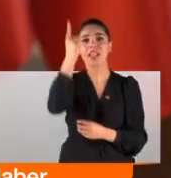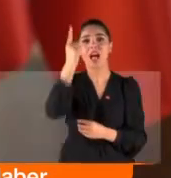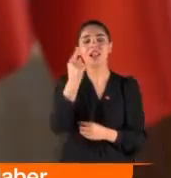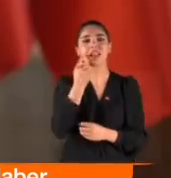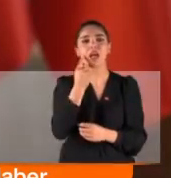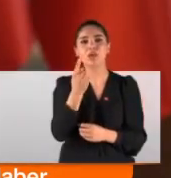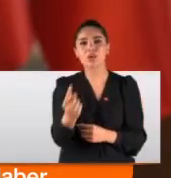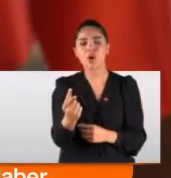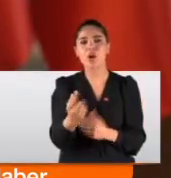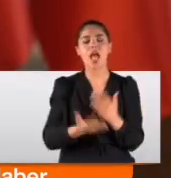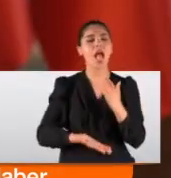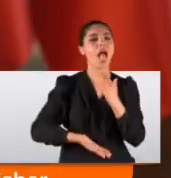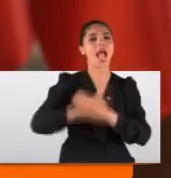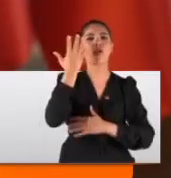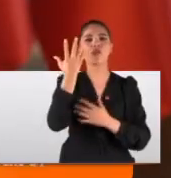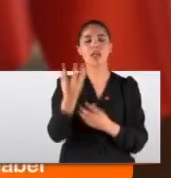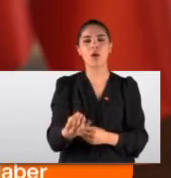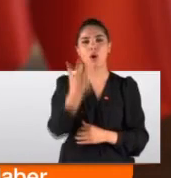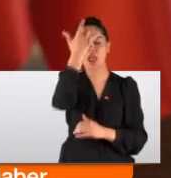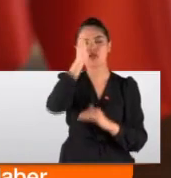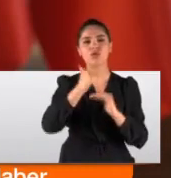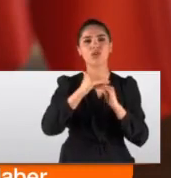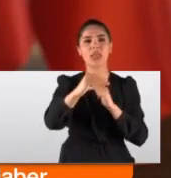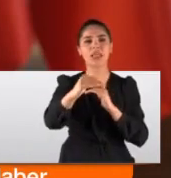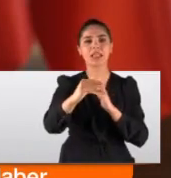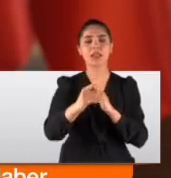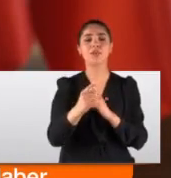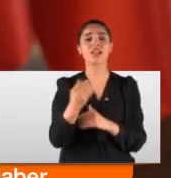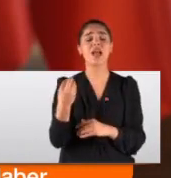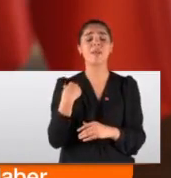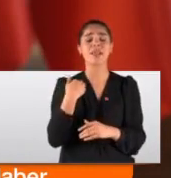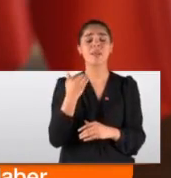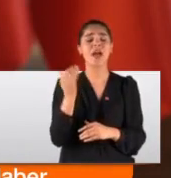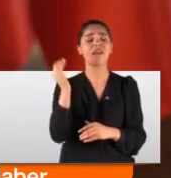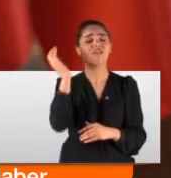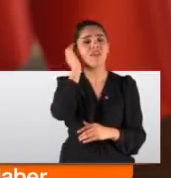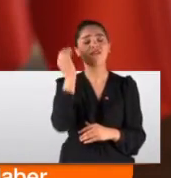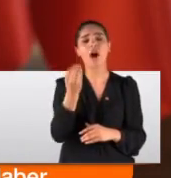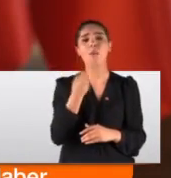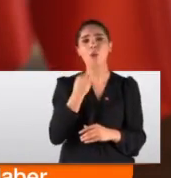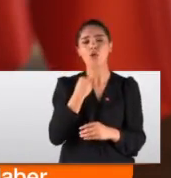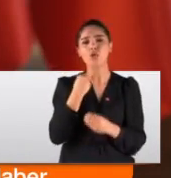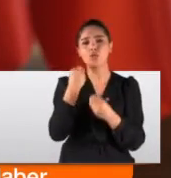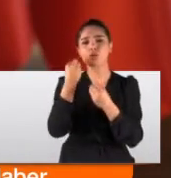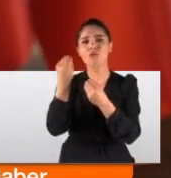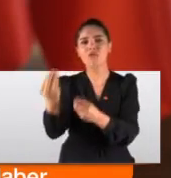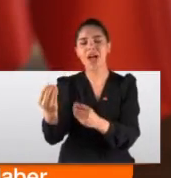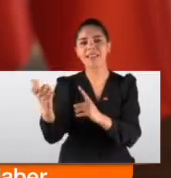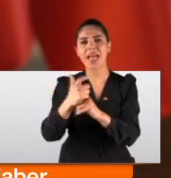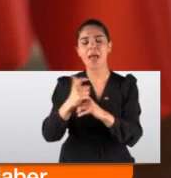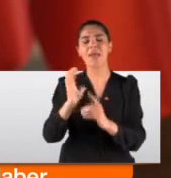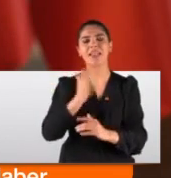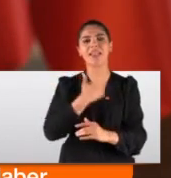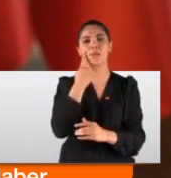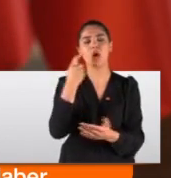katında en yüksek mertebeye ulaşan şehitlerimize vefa borcumuzu geride bıraktıkları emanetlerine sahip